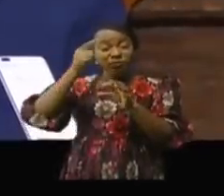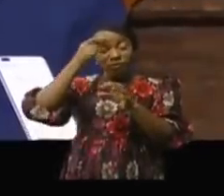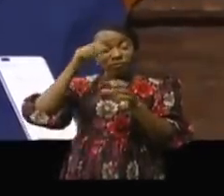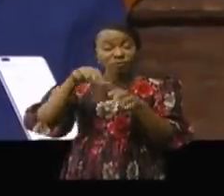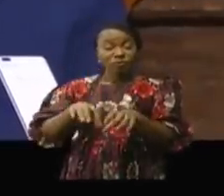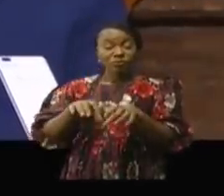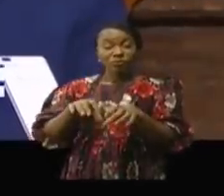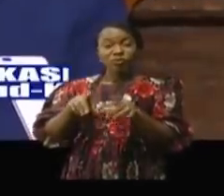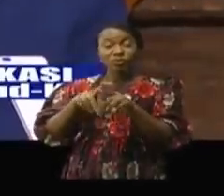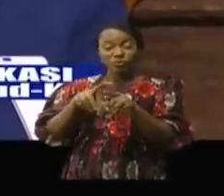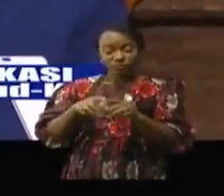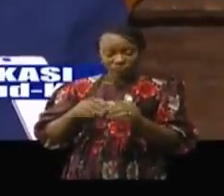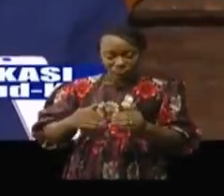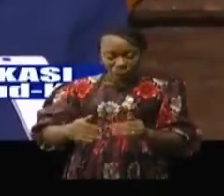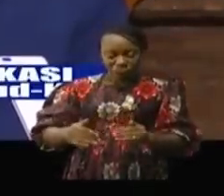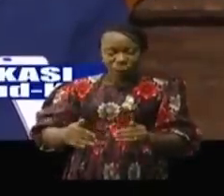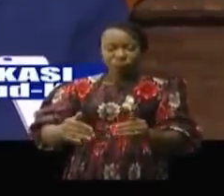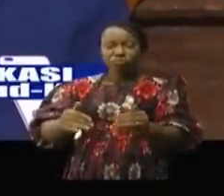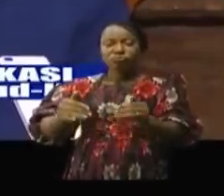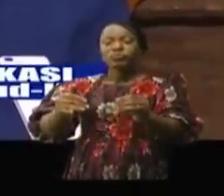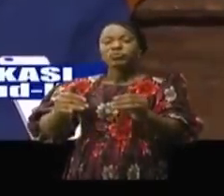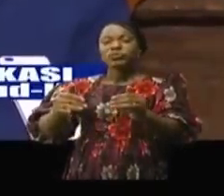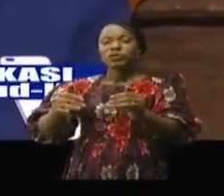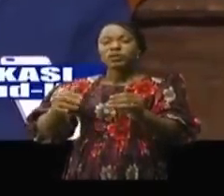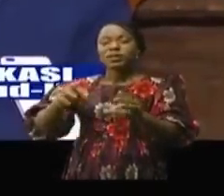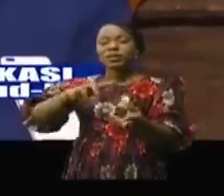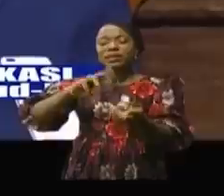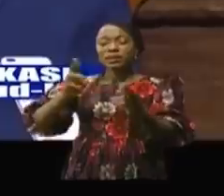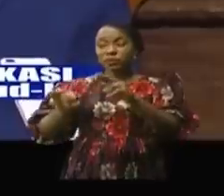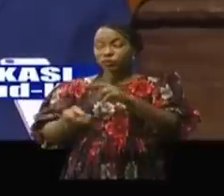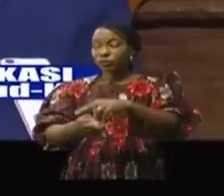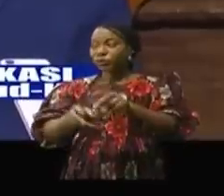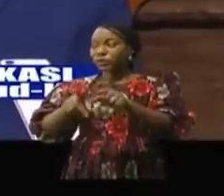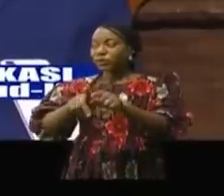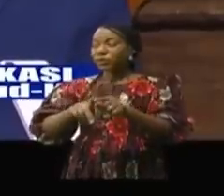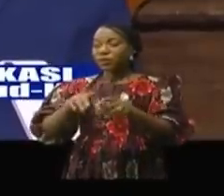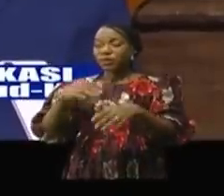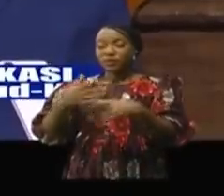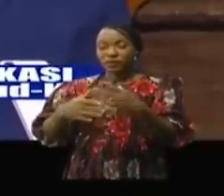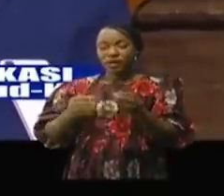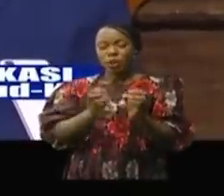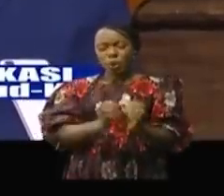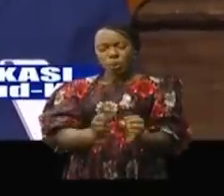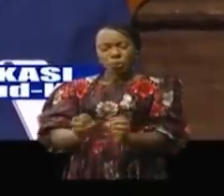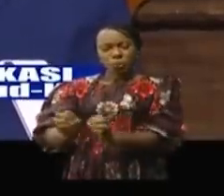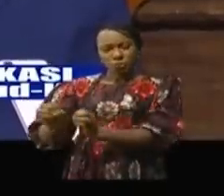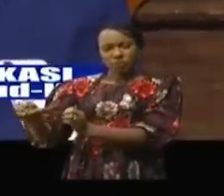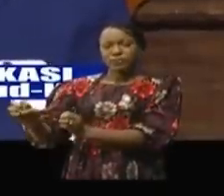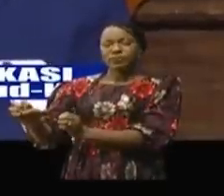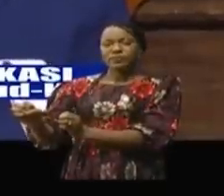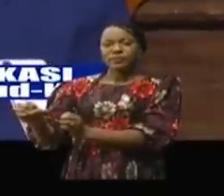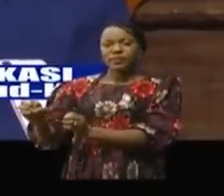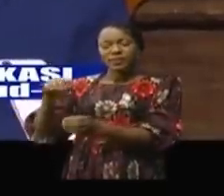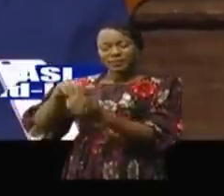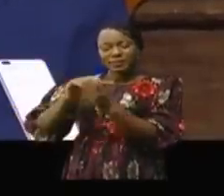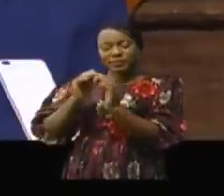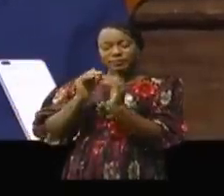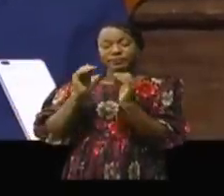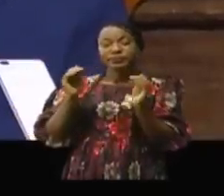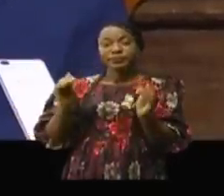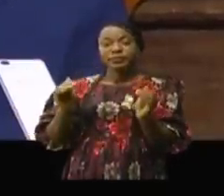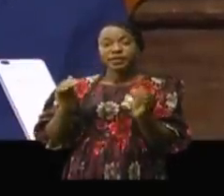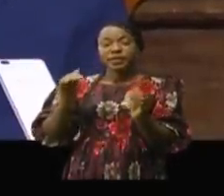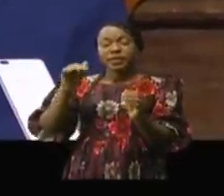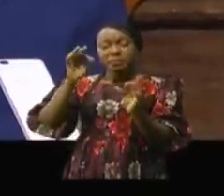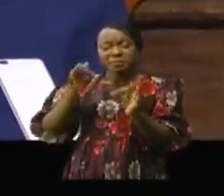la MONUSCO est dans un processus de transition. Ce processus doit se faire d'une façon ordonnée, dans le calme, pas dans